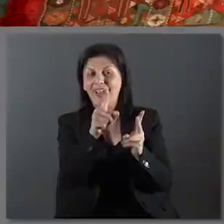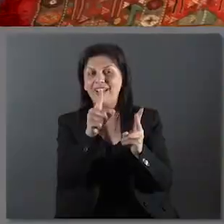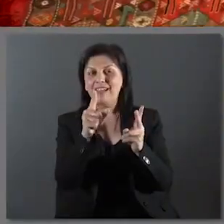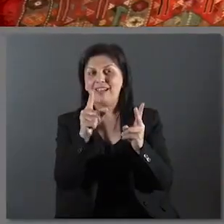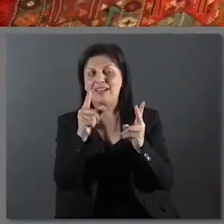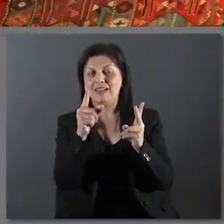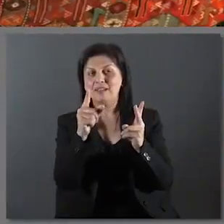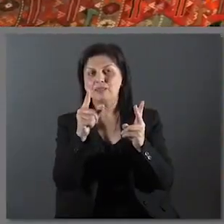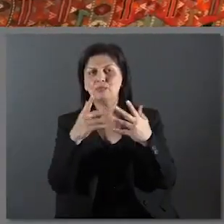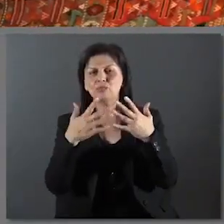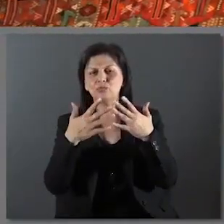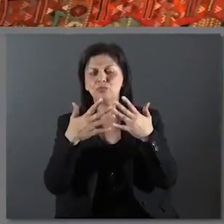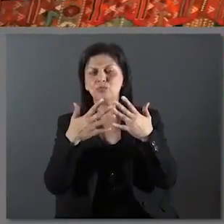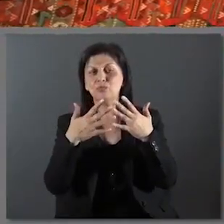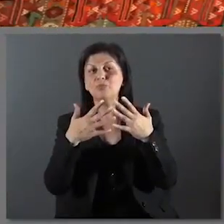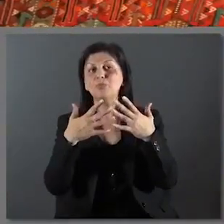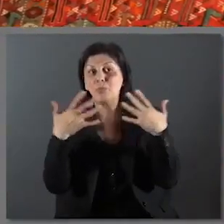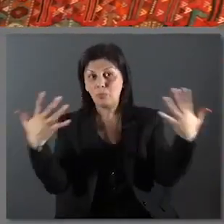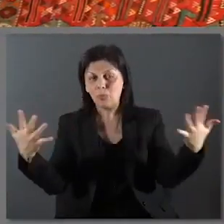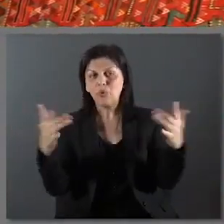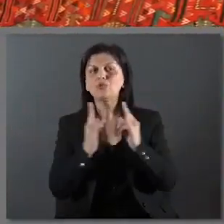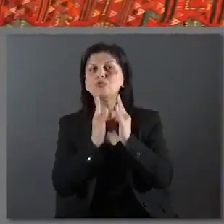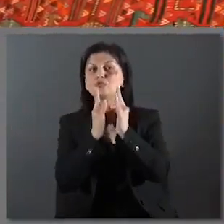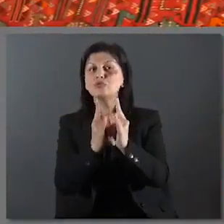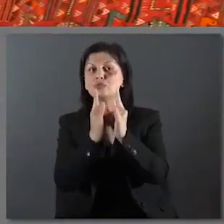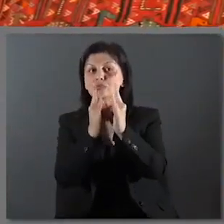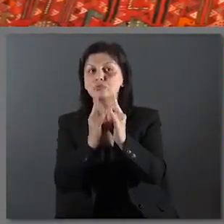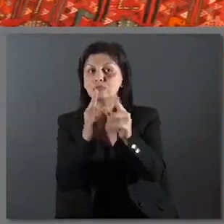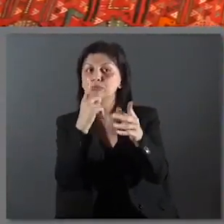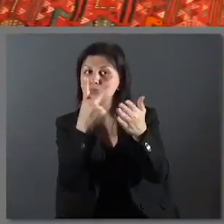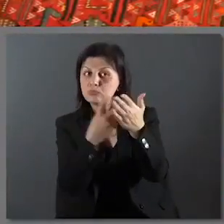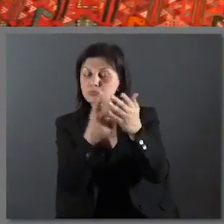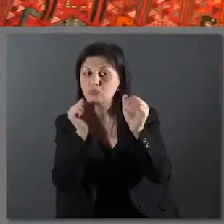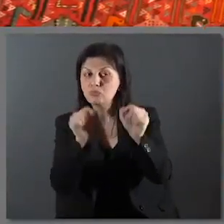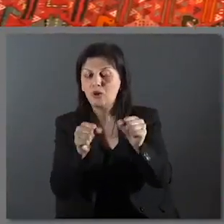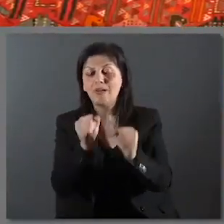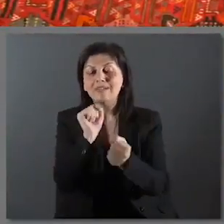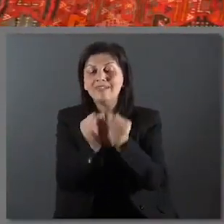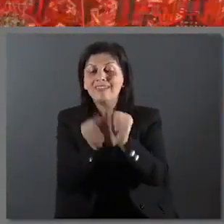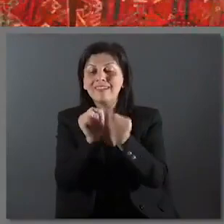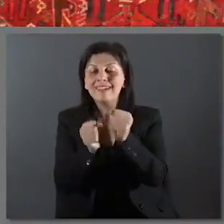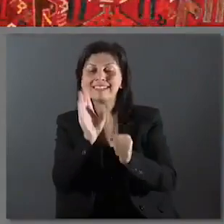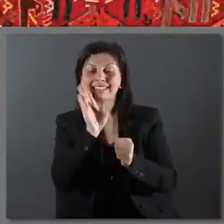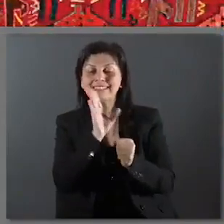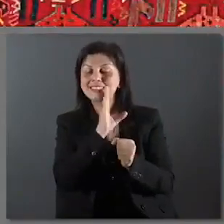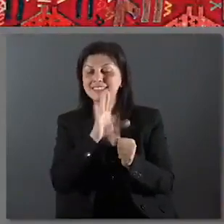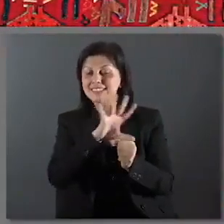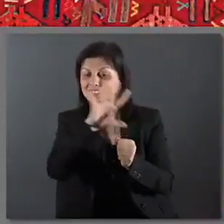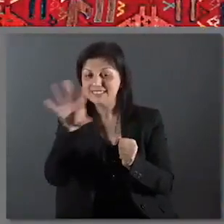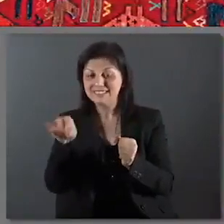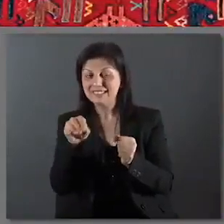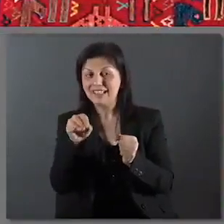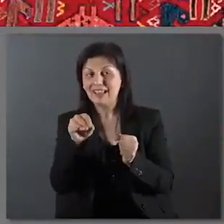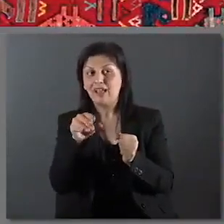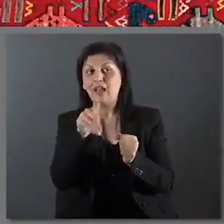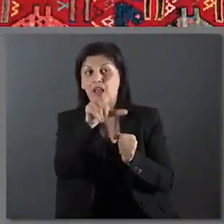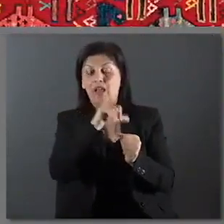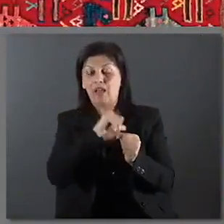şəddənin üzərində böyük bir karvan təsvir olunur və diqqətlə baxsaq görərik ki, toxucu xanımlarımız hər